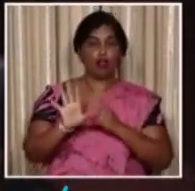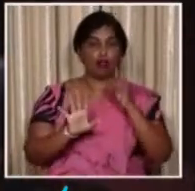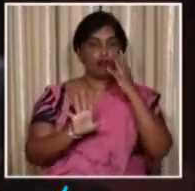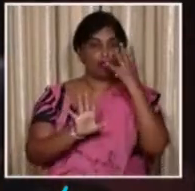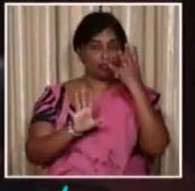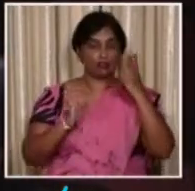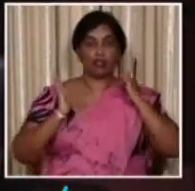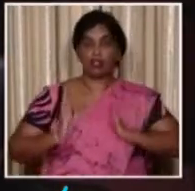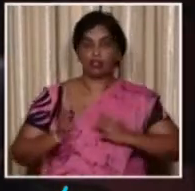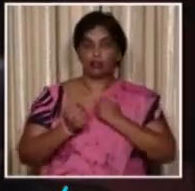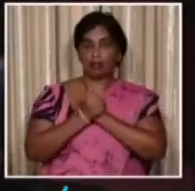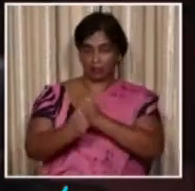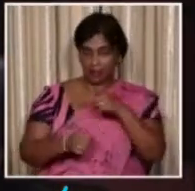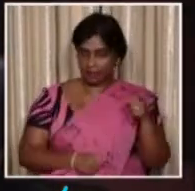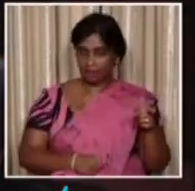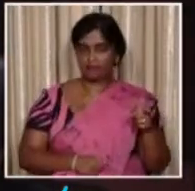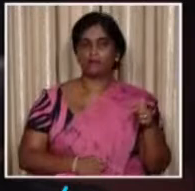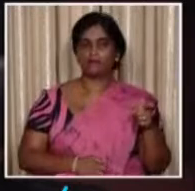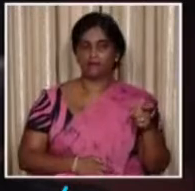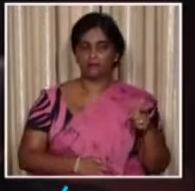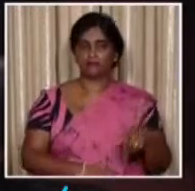एंगपेंदा कप्पम मिल्ली मे वरदट